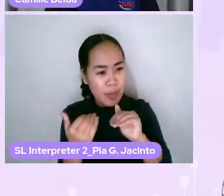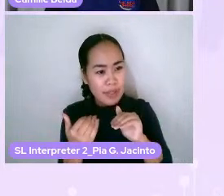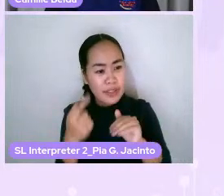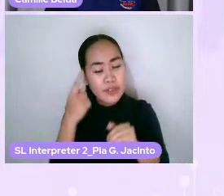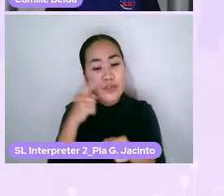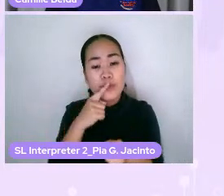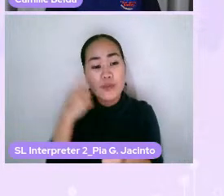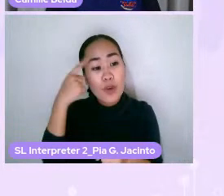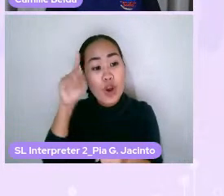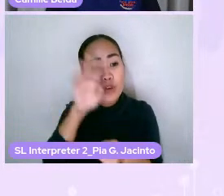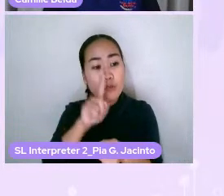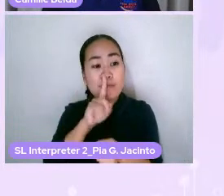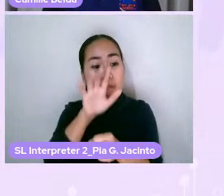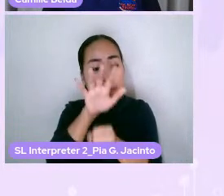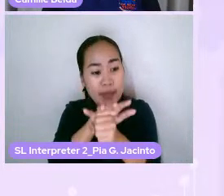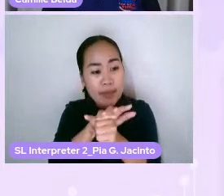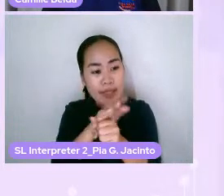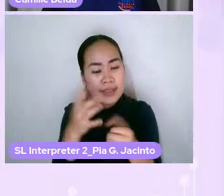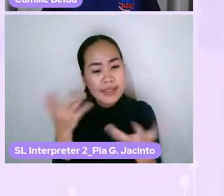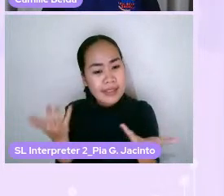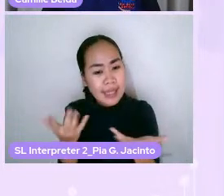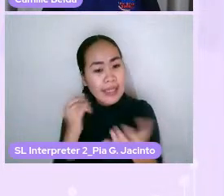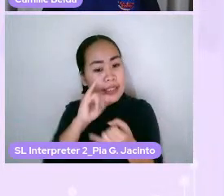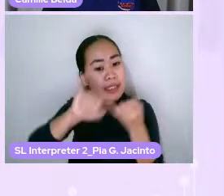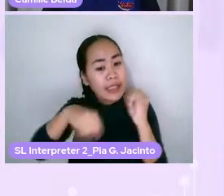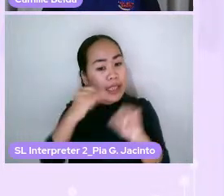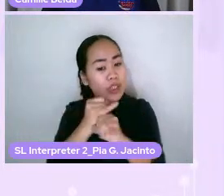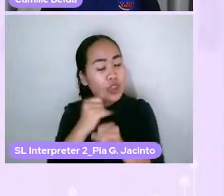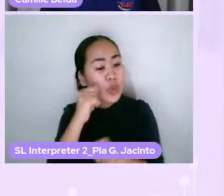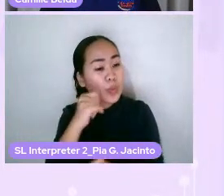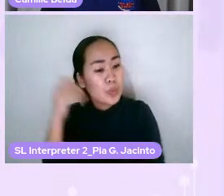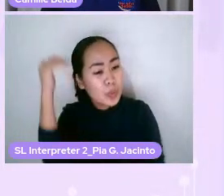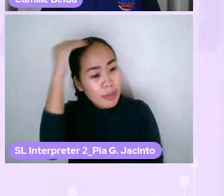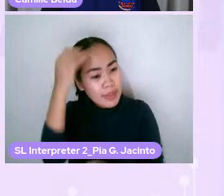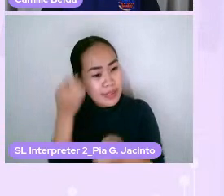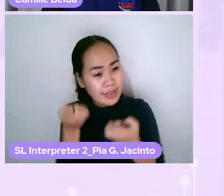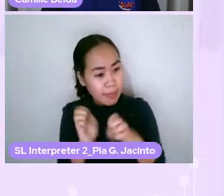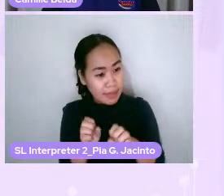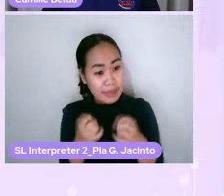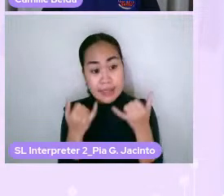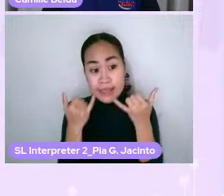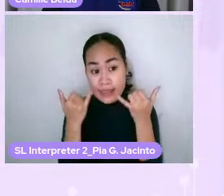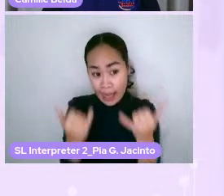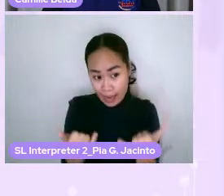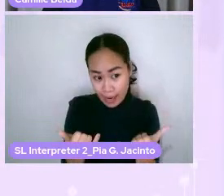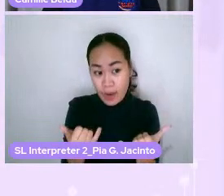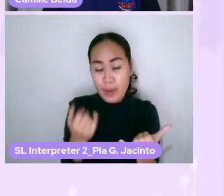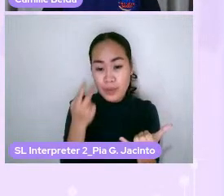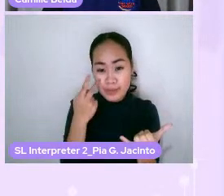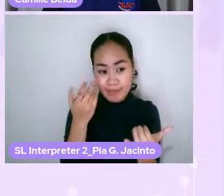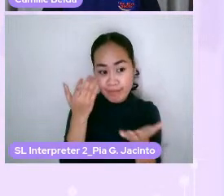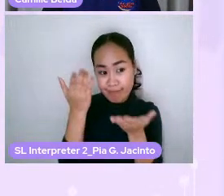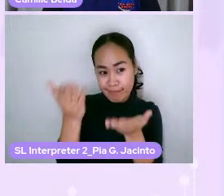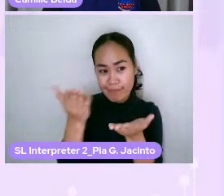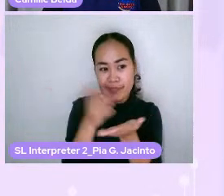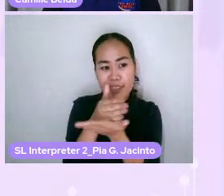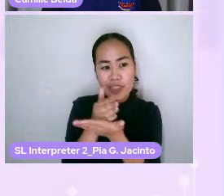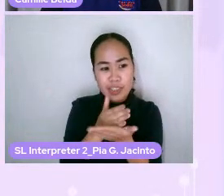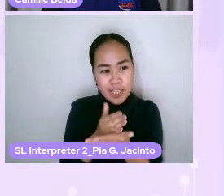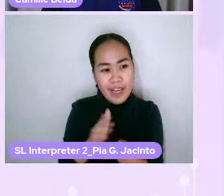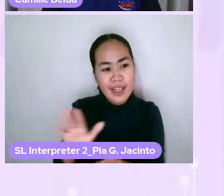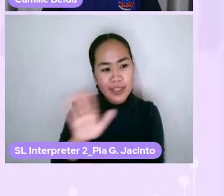March 8 sa ating International Women's Day event. Now, it's your turn to share with us your